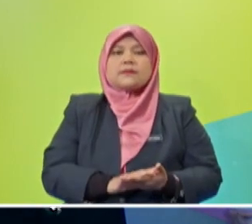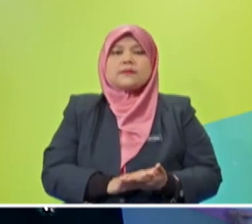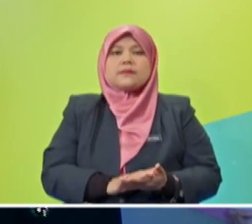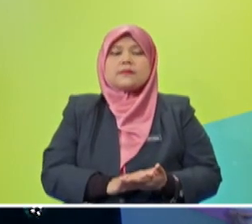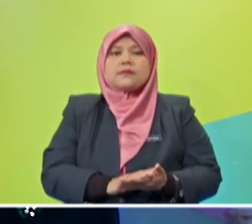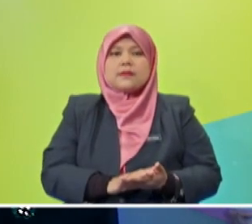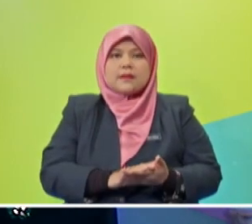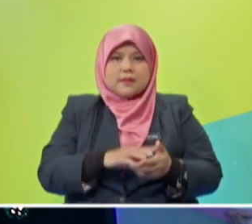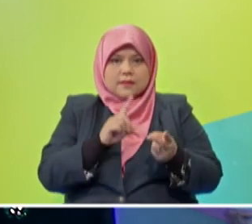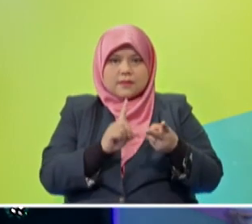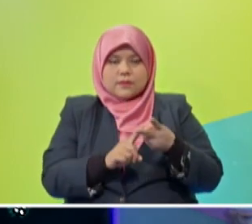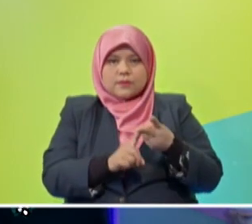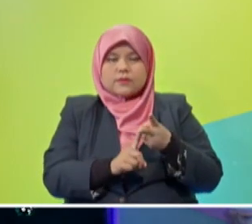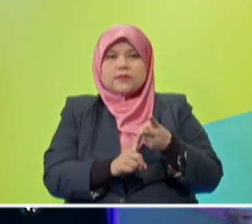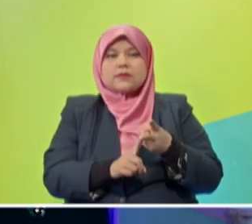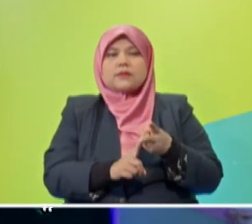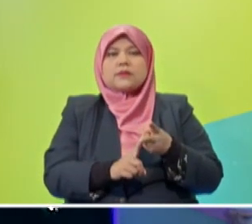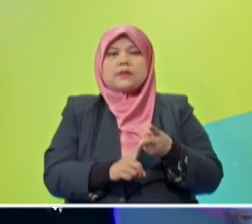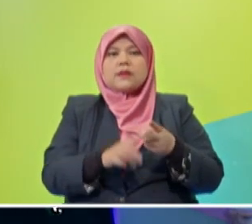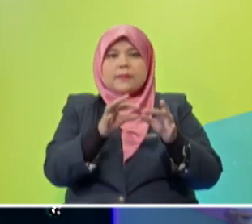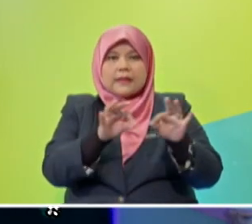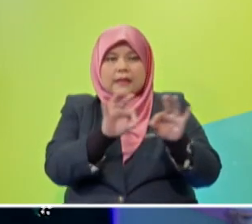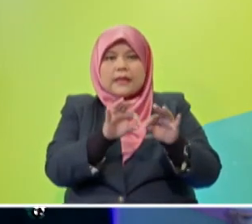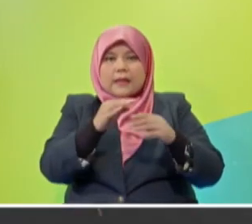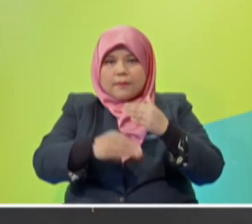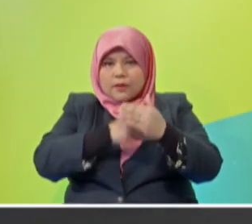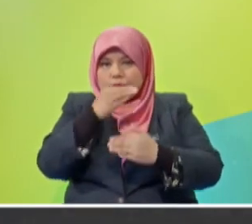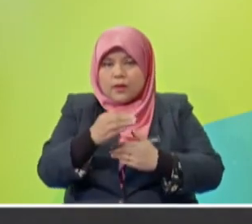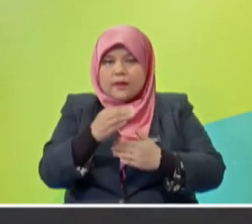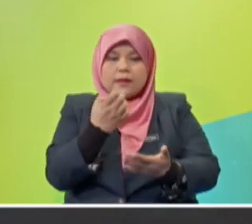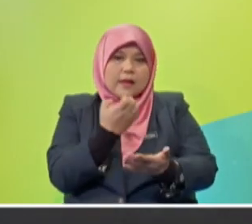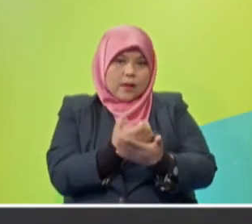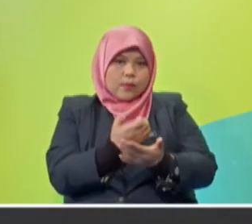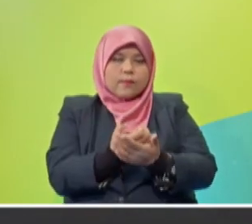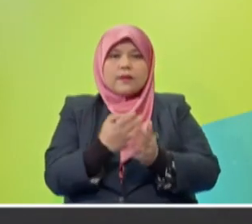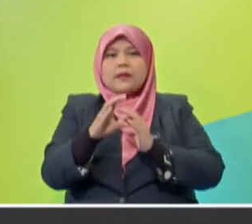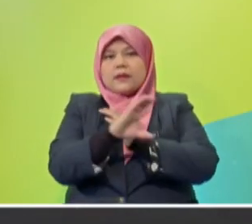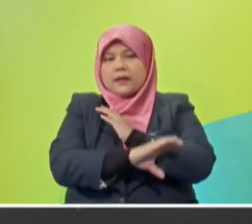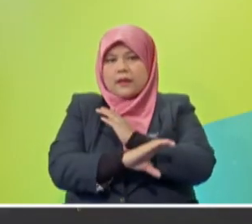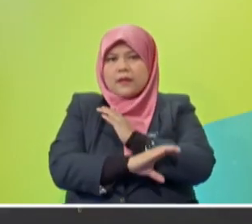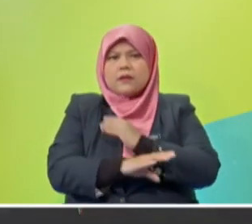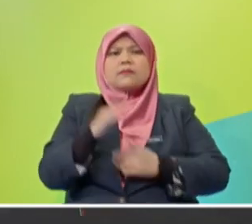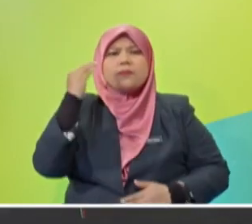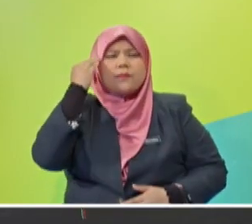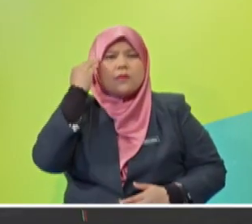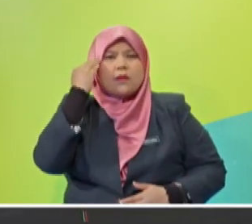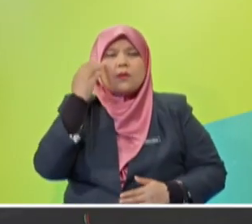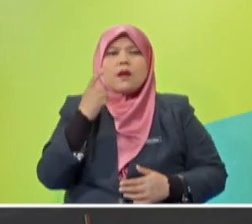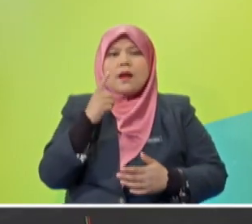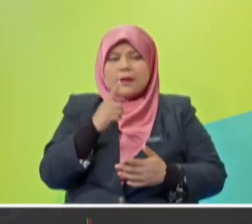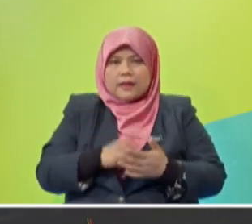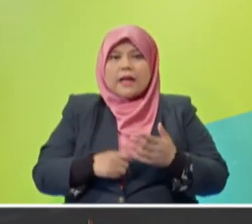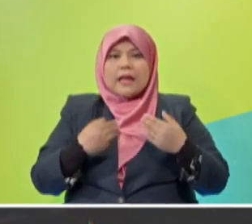Baiklah, seterusnya adalah kepentingan kepada kemajuan ekonomi negara. Okey, kita tahulah macam tadi kita sebut bila ada